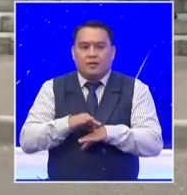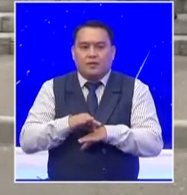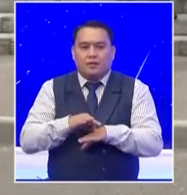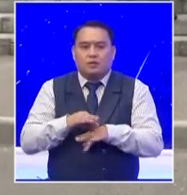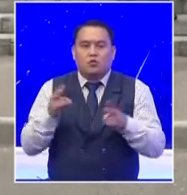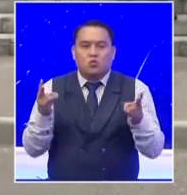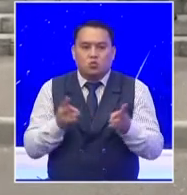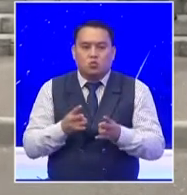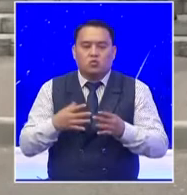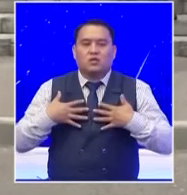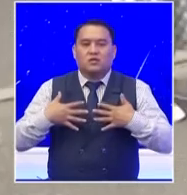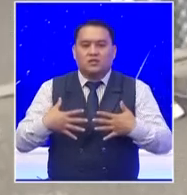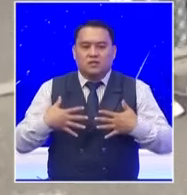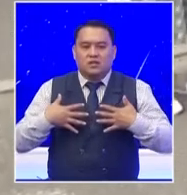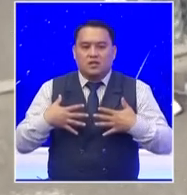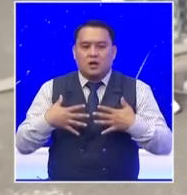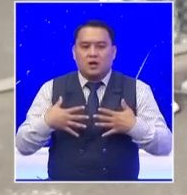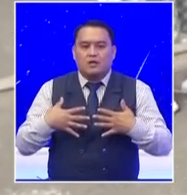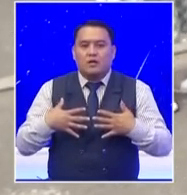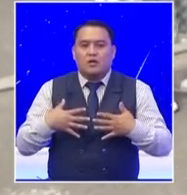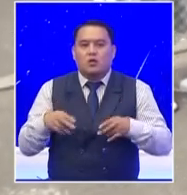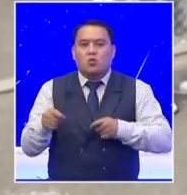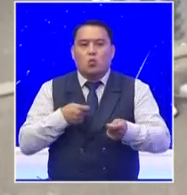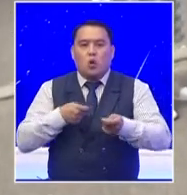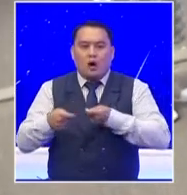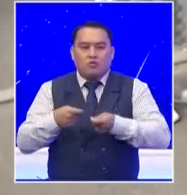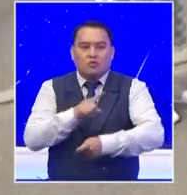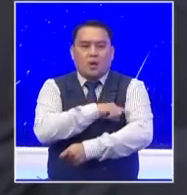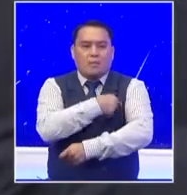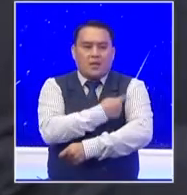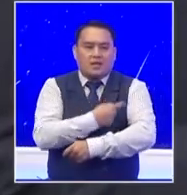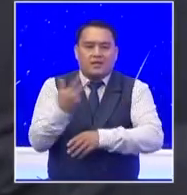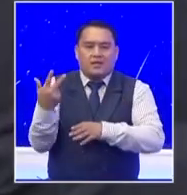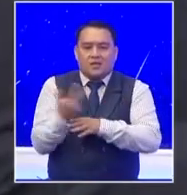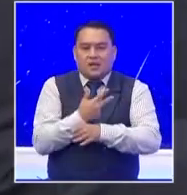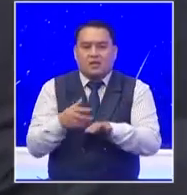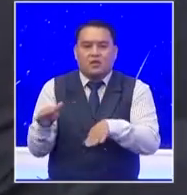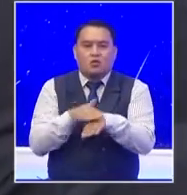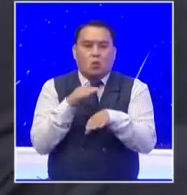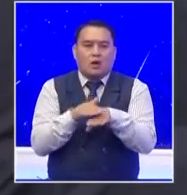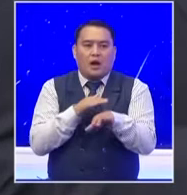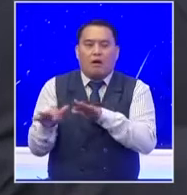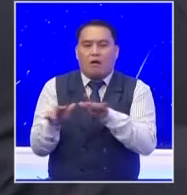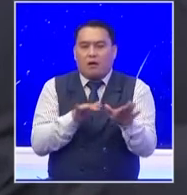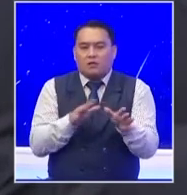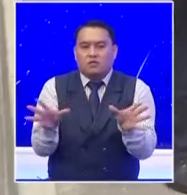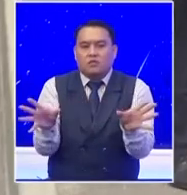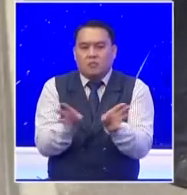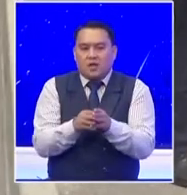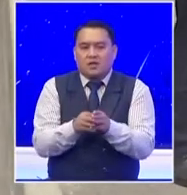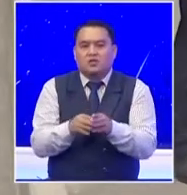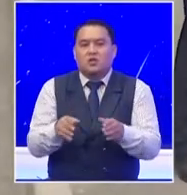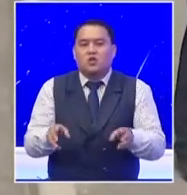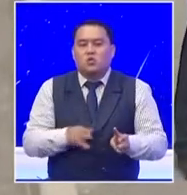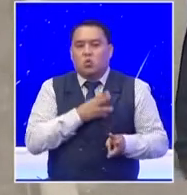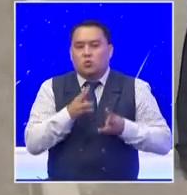есть необходимость кислородных концентраторов. Как подчеркнуло руководство медучреждения, это уже третья благотворительная акция. Общими усилиями неравнодушных